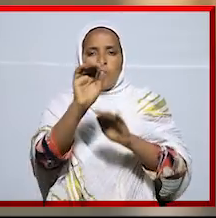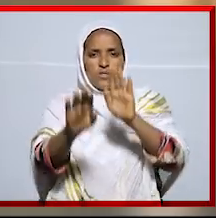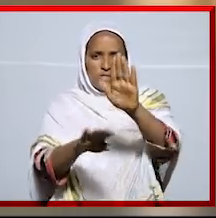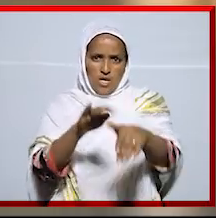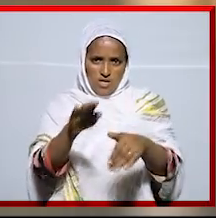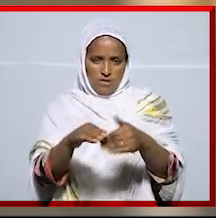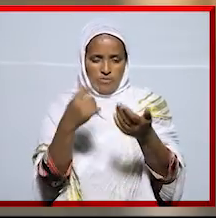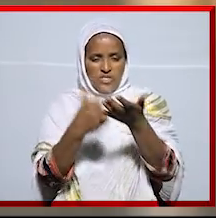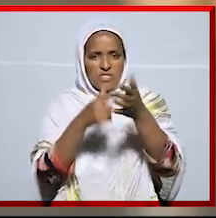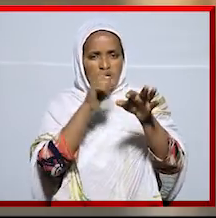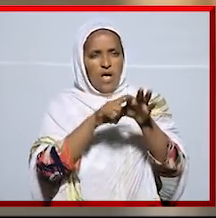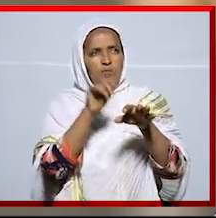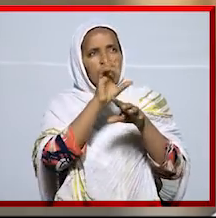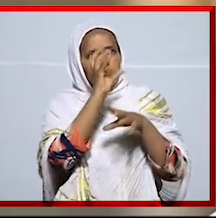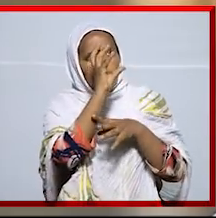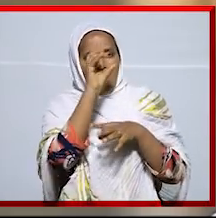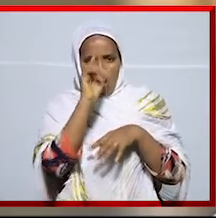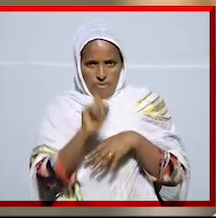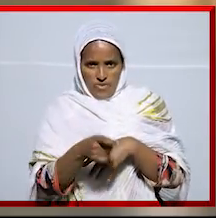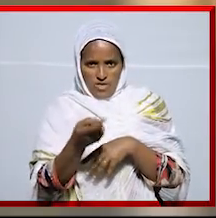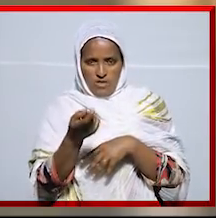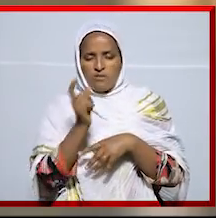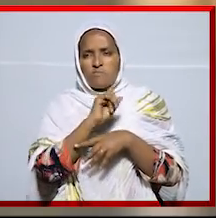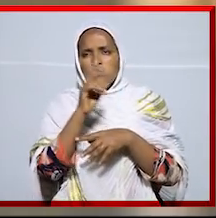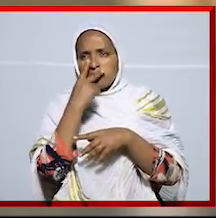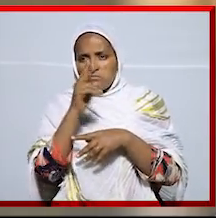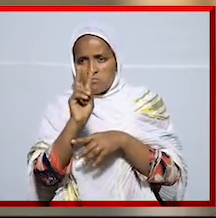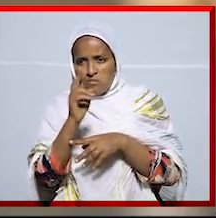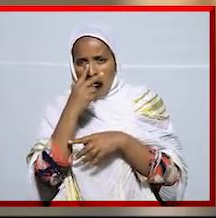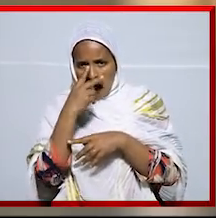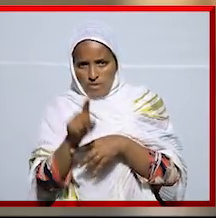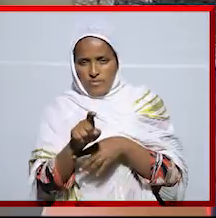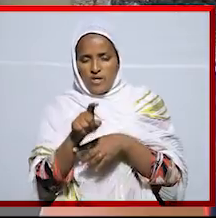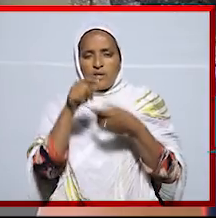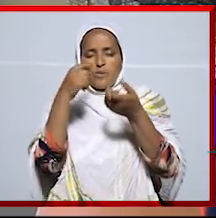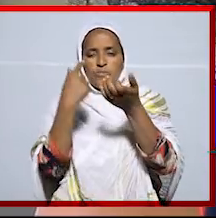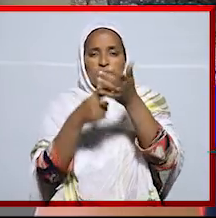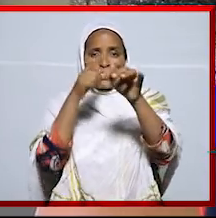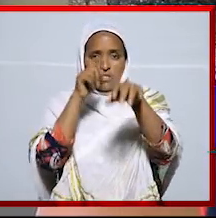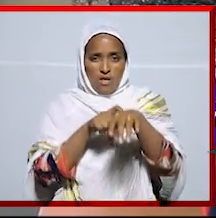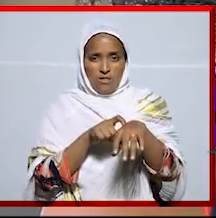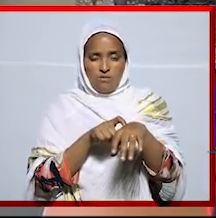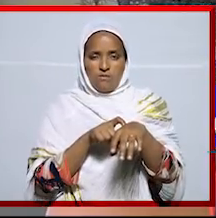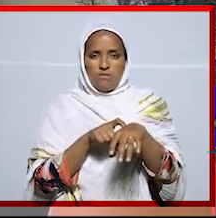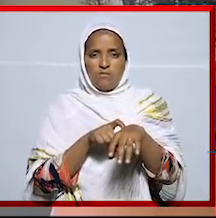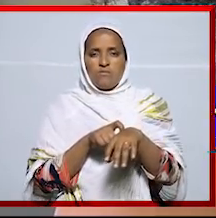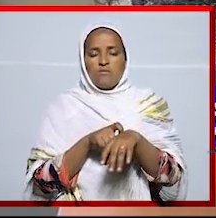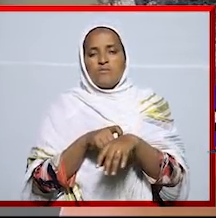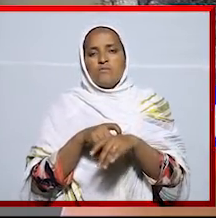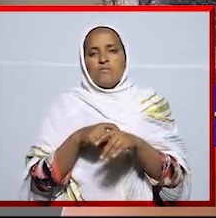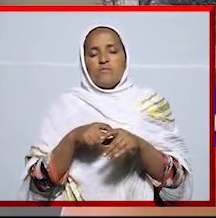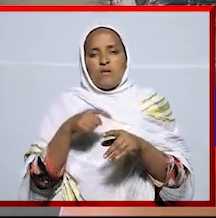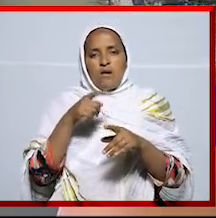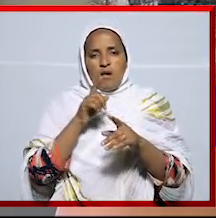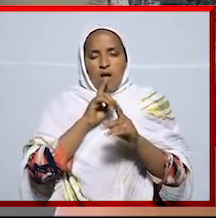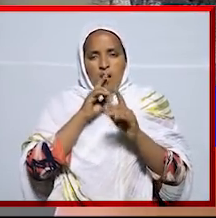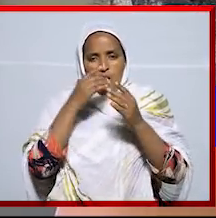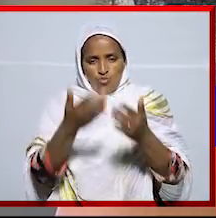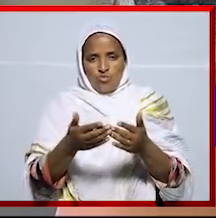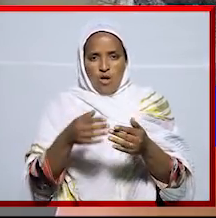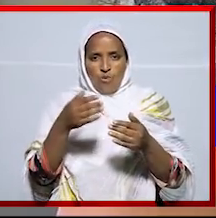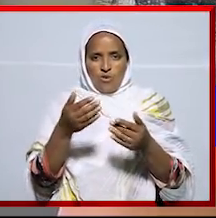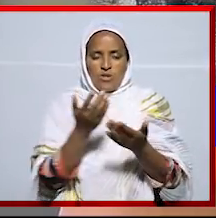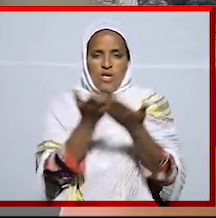ማስኬድ በምን ሰዓት ምን አይነት ቻናል ማየት አለብኝ ምናምን የሚለውን። በዚህ ሰዓት አሉታዊ ነገር